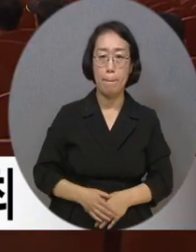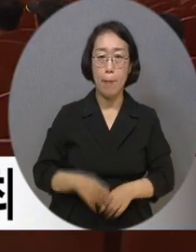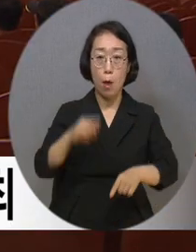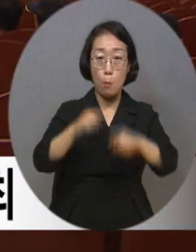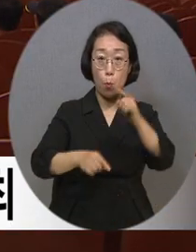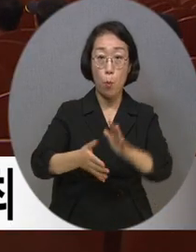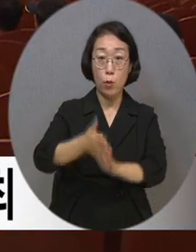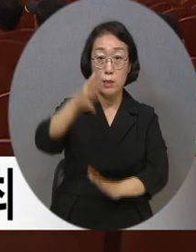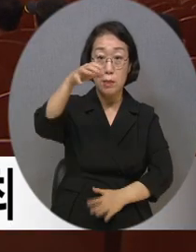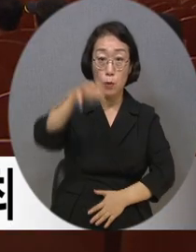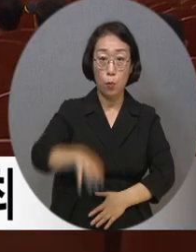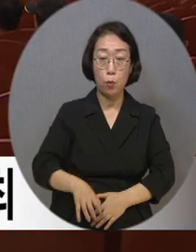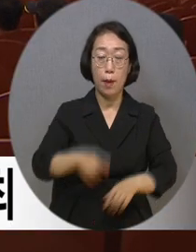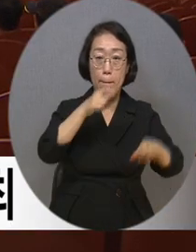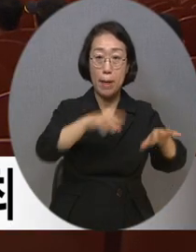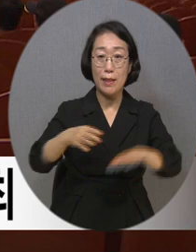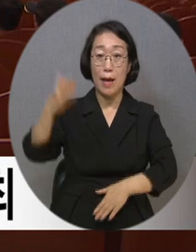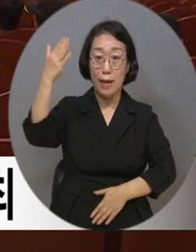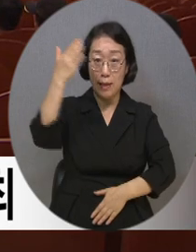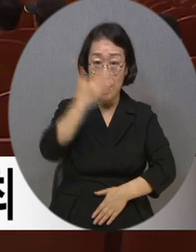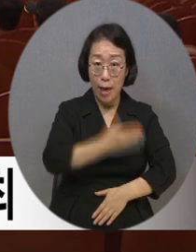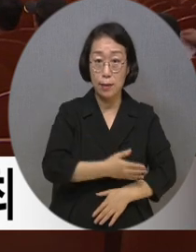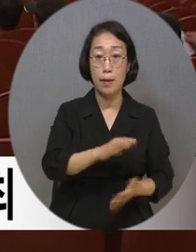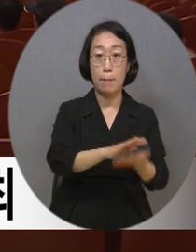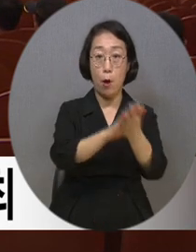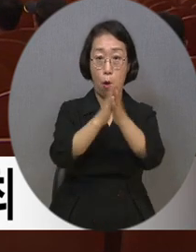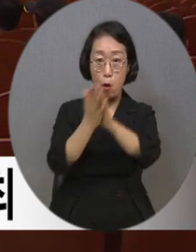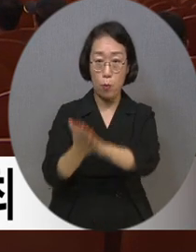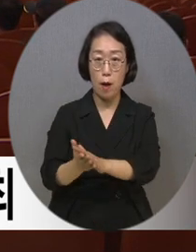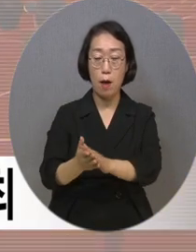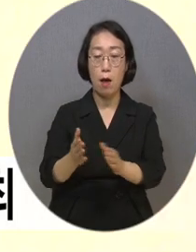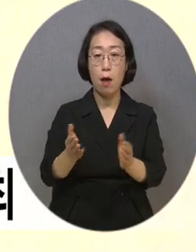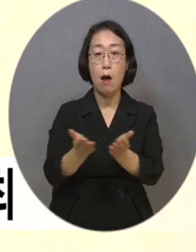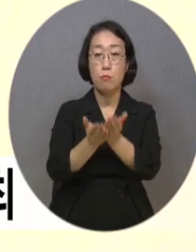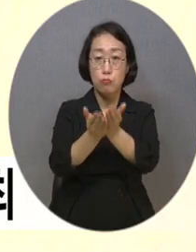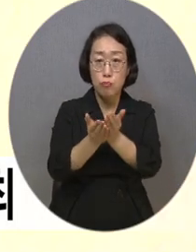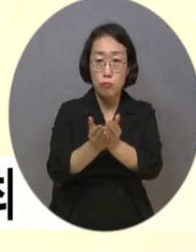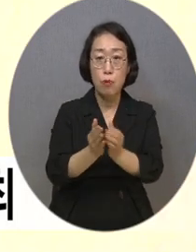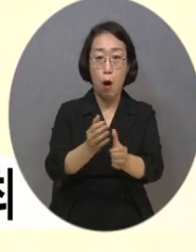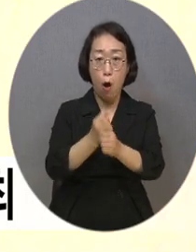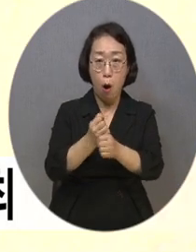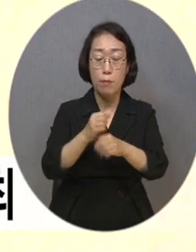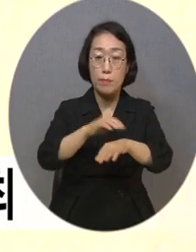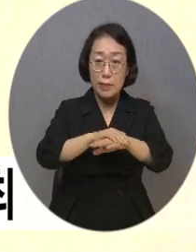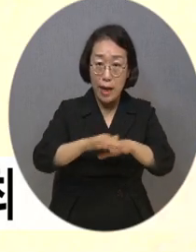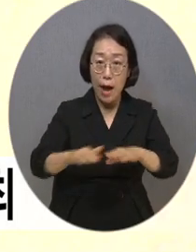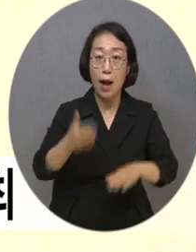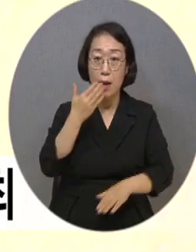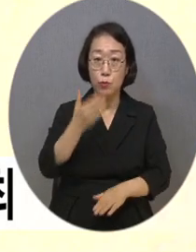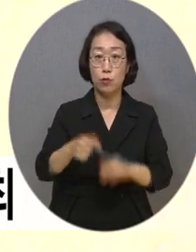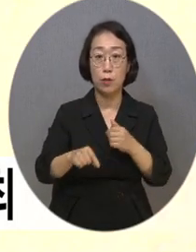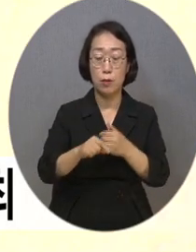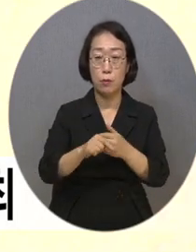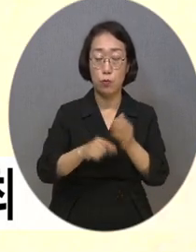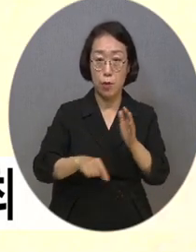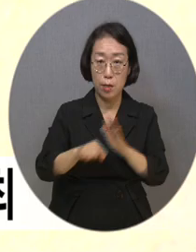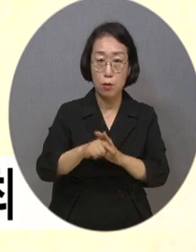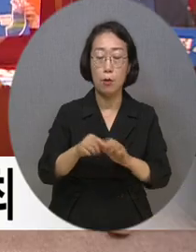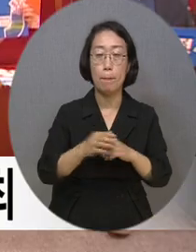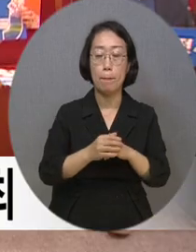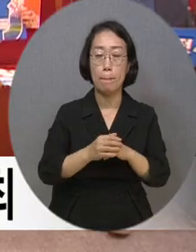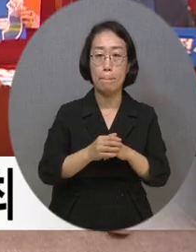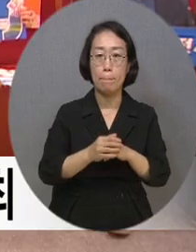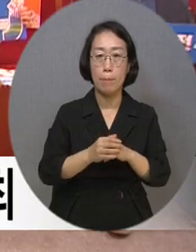목포시는 깨끗한 바다를 만들어 풍요로운 어장 환경을 조성하고 지속 가능한 어업 생산 기반 구축에 힘을